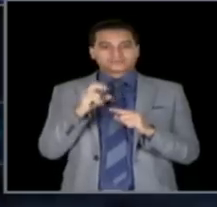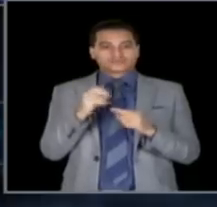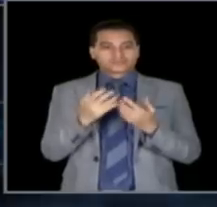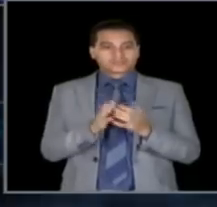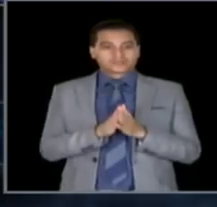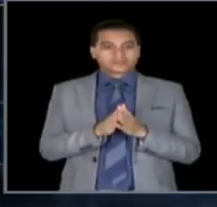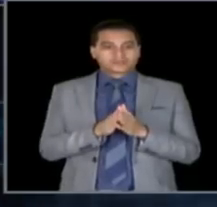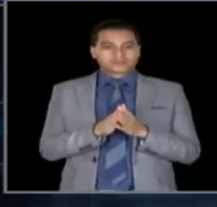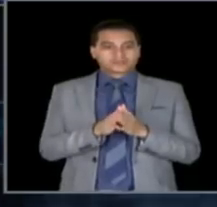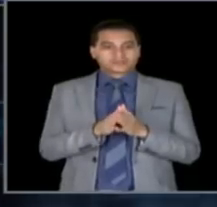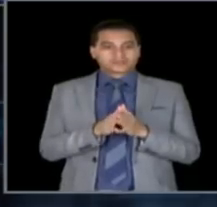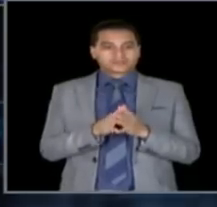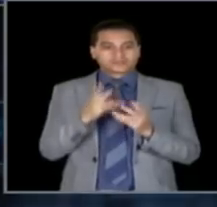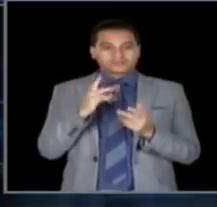100 في 25؟